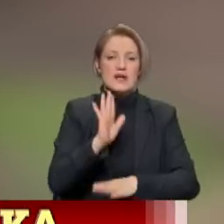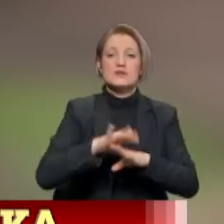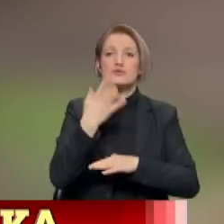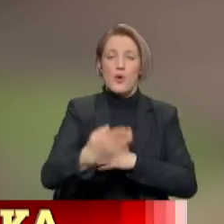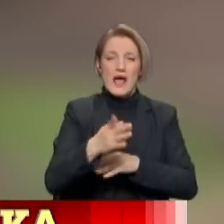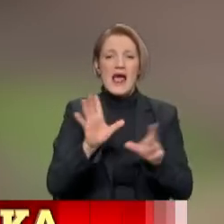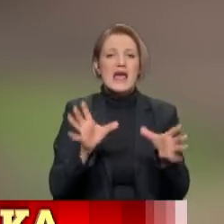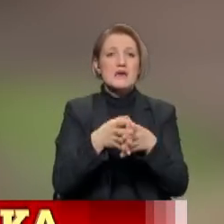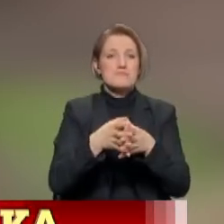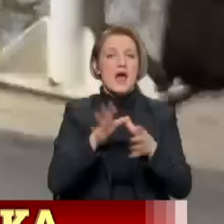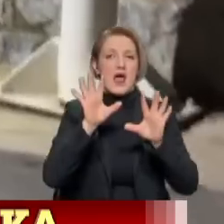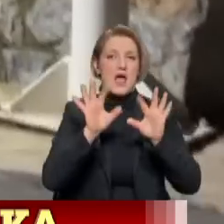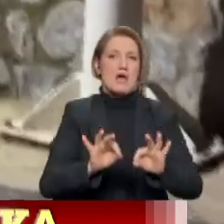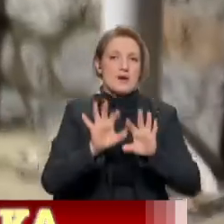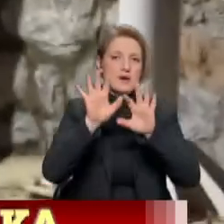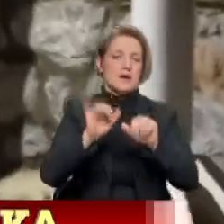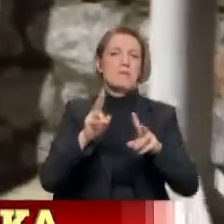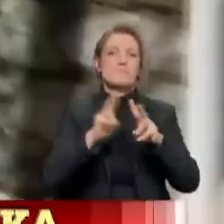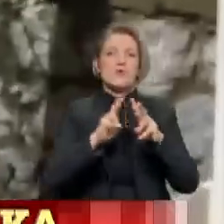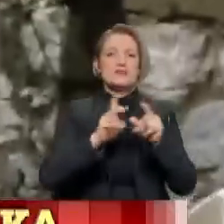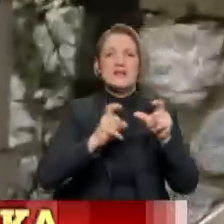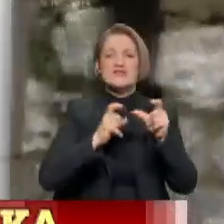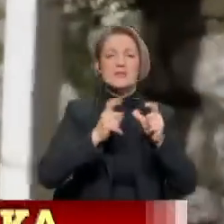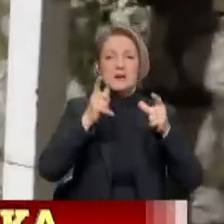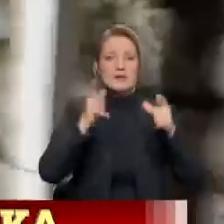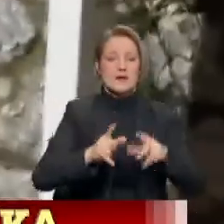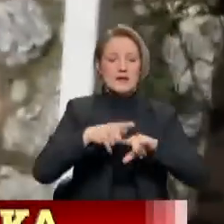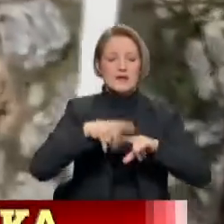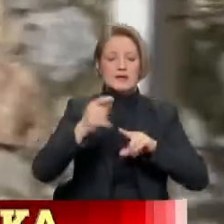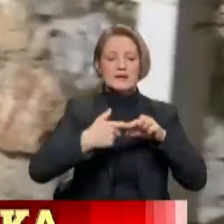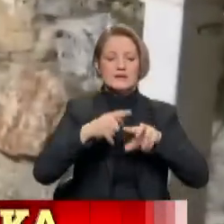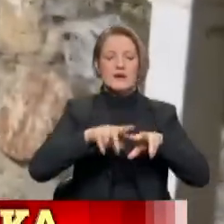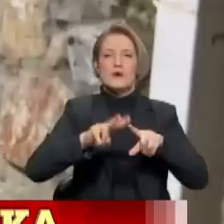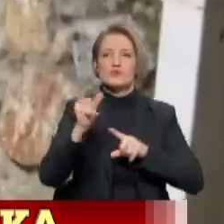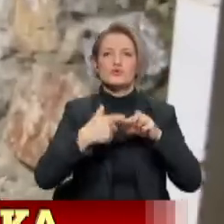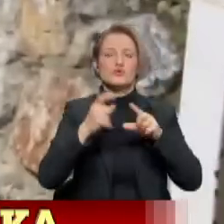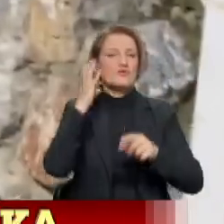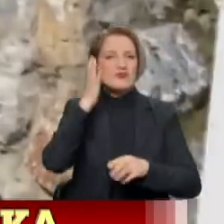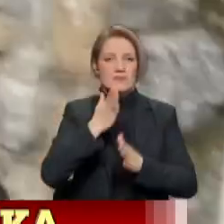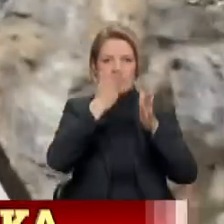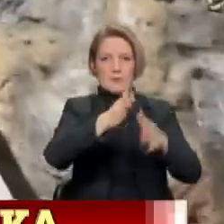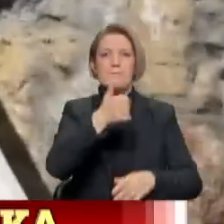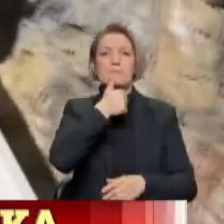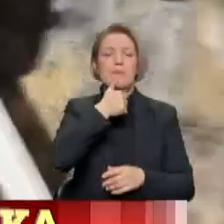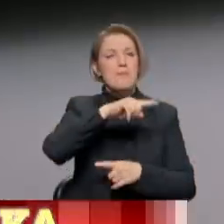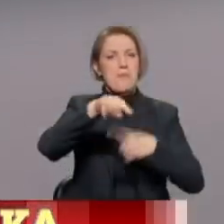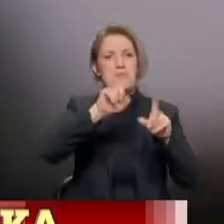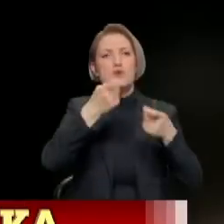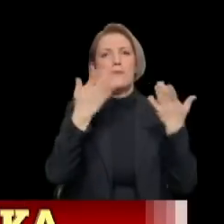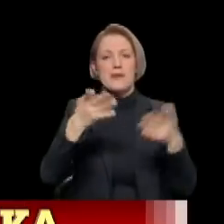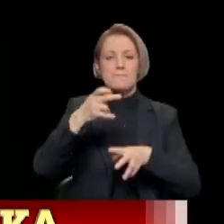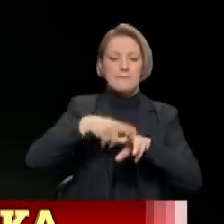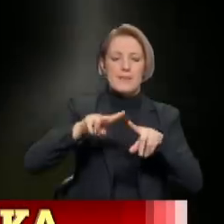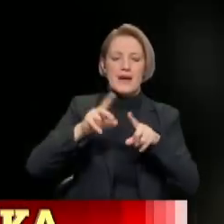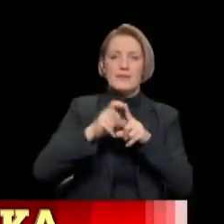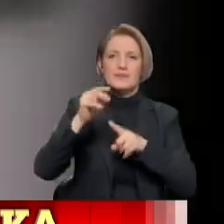sonra ekipler harekete geçti. Polisler Sancaktepe'de bulunan Hira Nur Vakfı'na geldiler. Burada baba Yusuf G'yi bulamadılar. Pendik'te